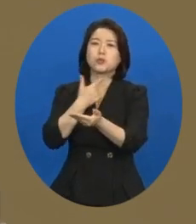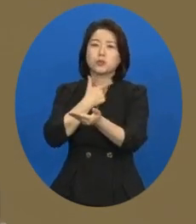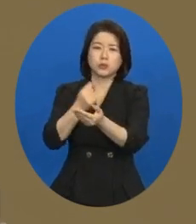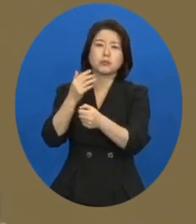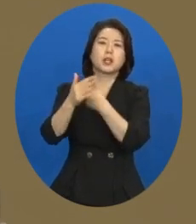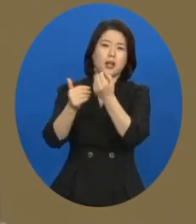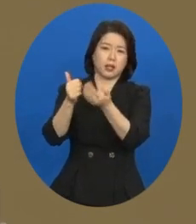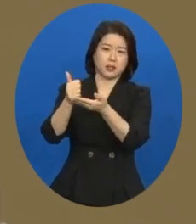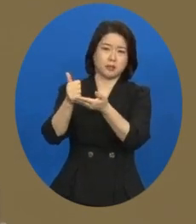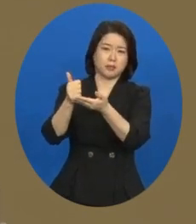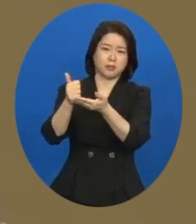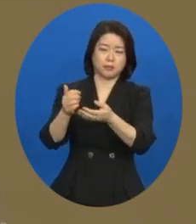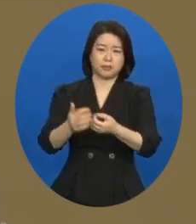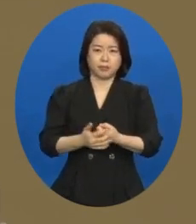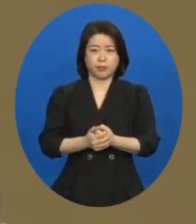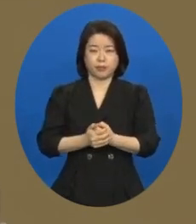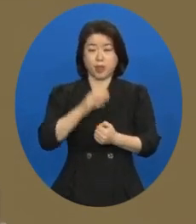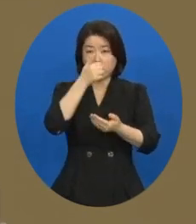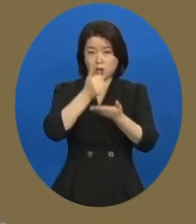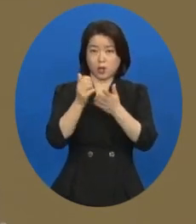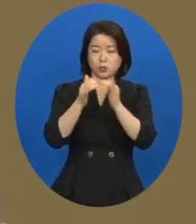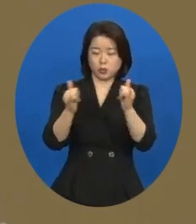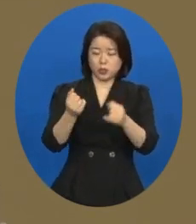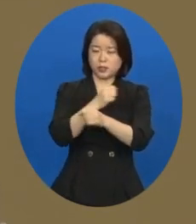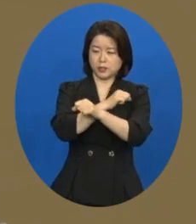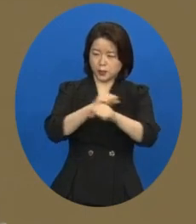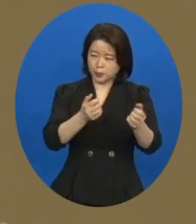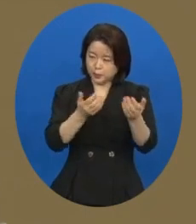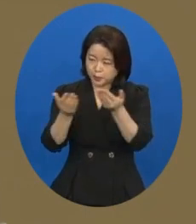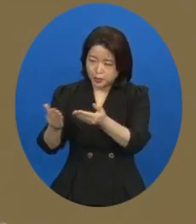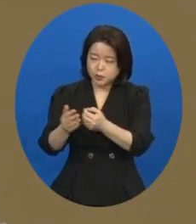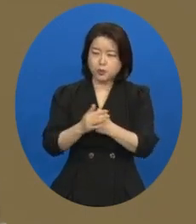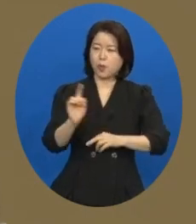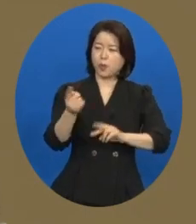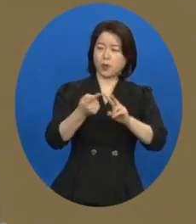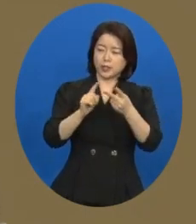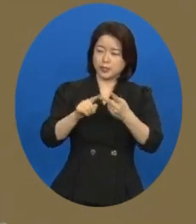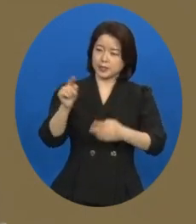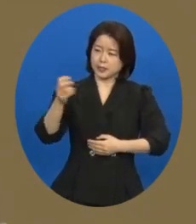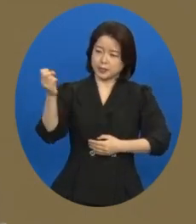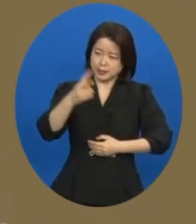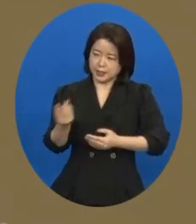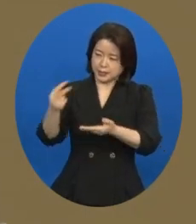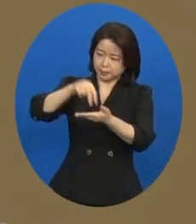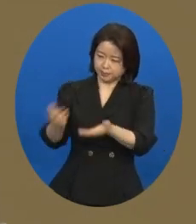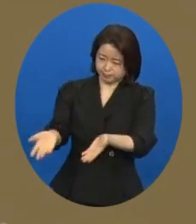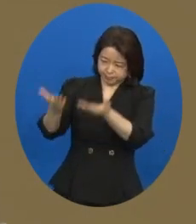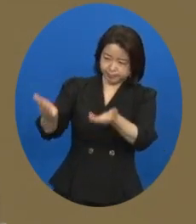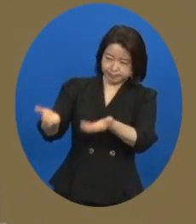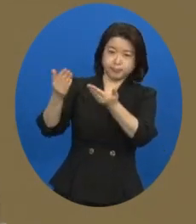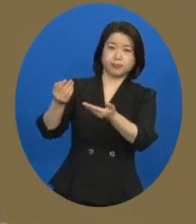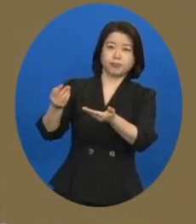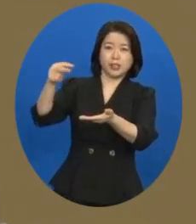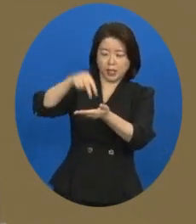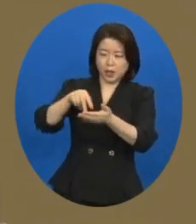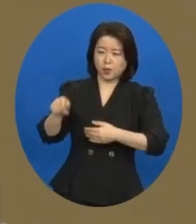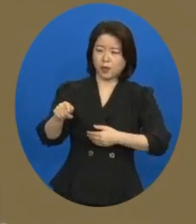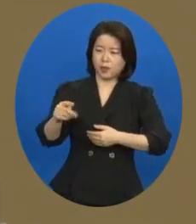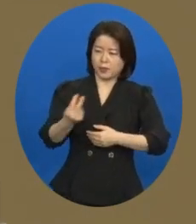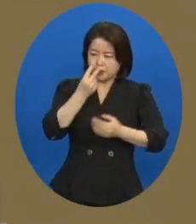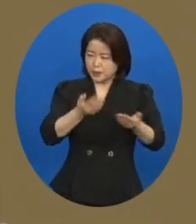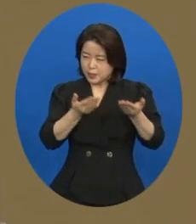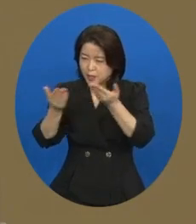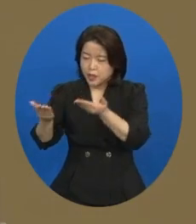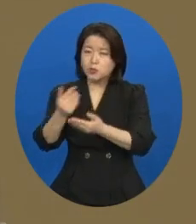겁니다. 죄인을 용서하고 어떻든지 그를 다시 일으켜 세우고 그를